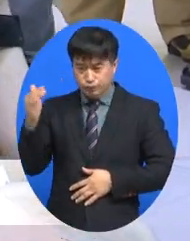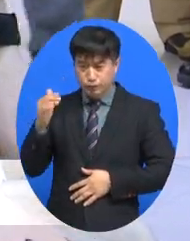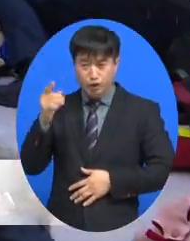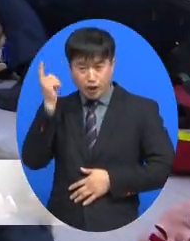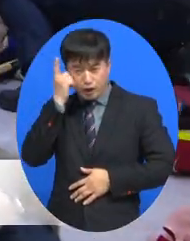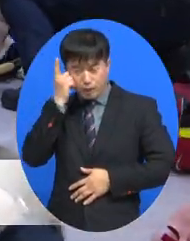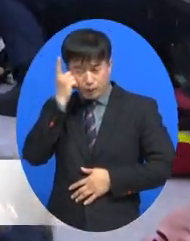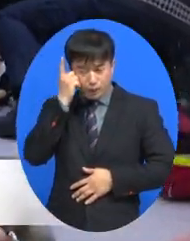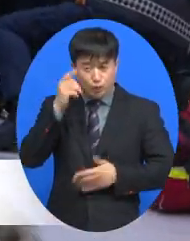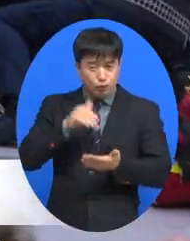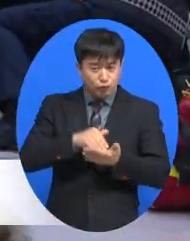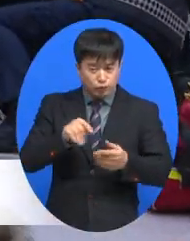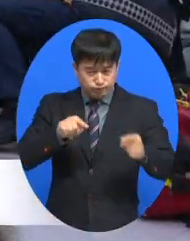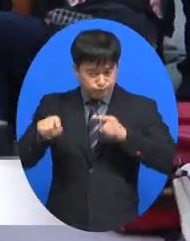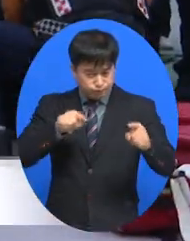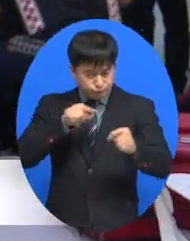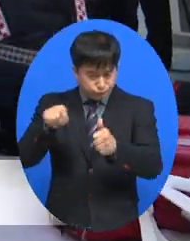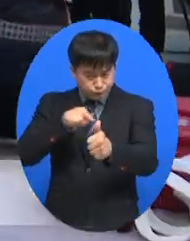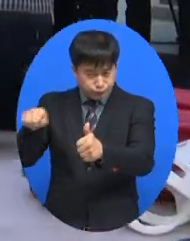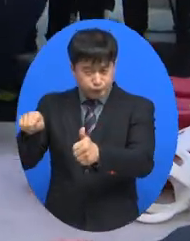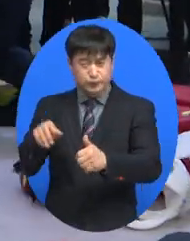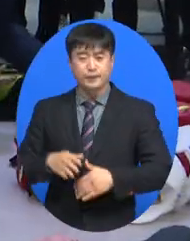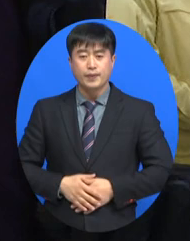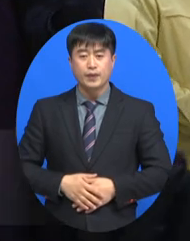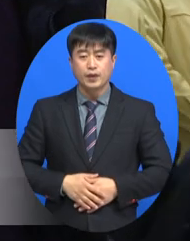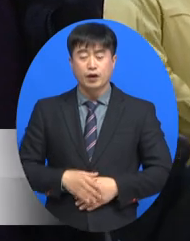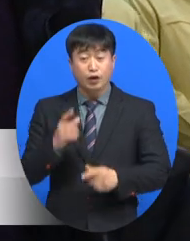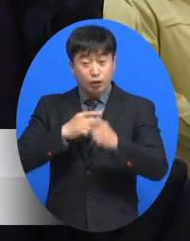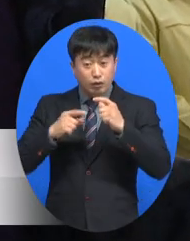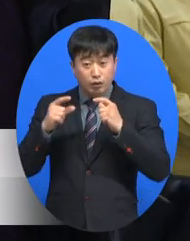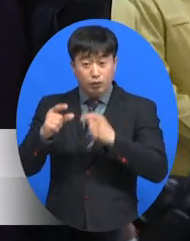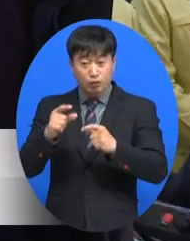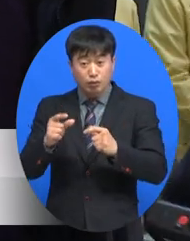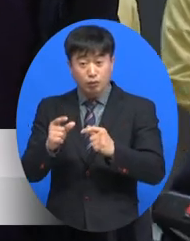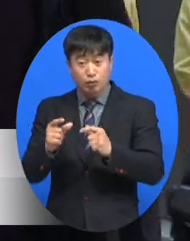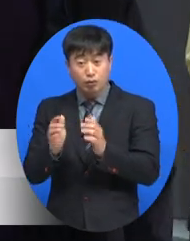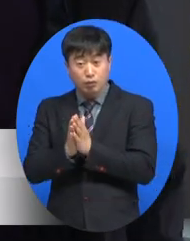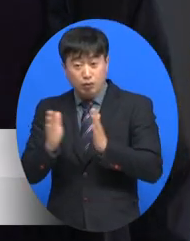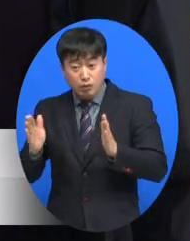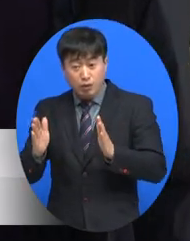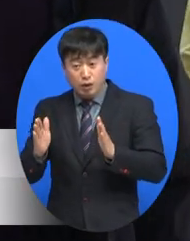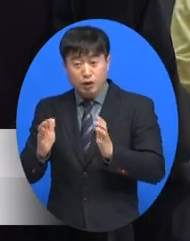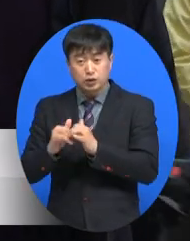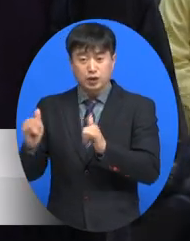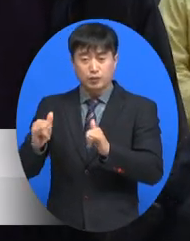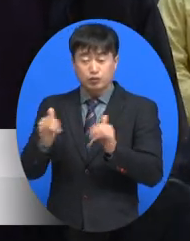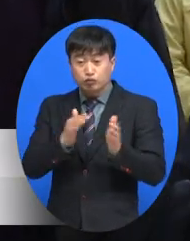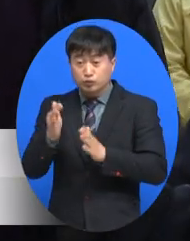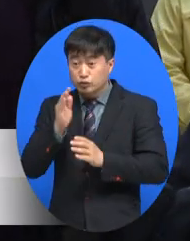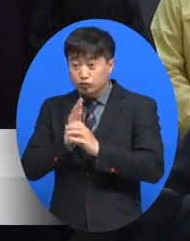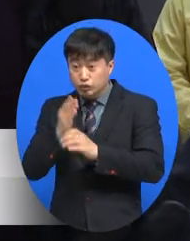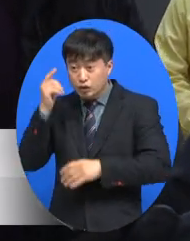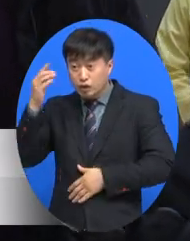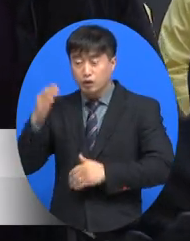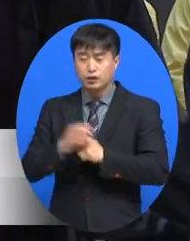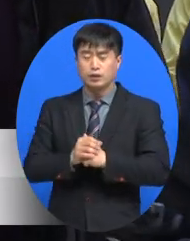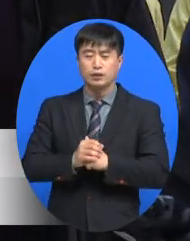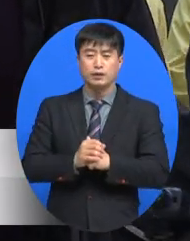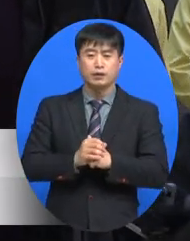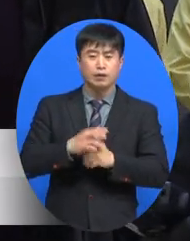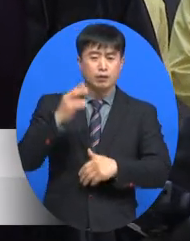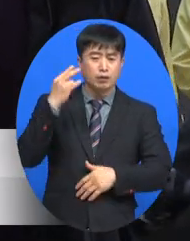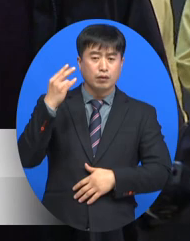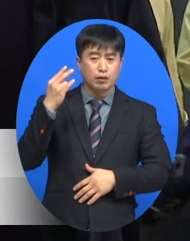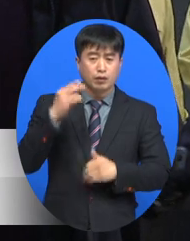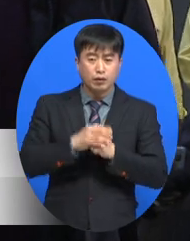살피며 무전으로 훈련 상황을 지휘했습니다. 네, 추가로 출동 가능한 인원도 좀 대비하고 있나요?